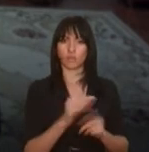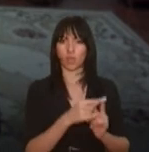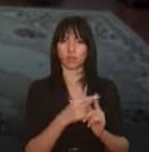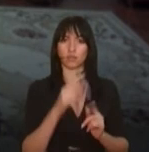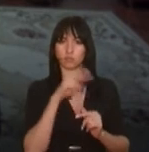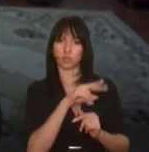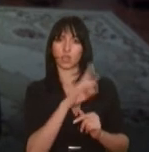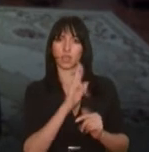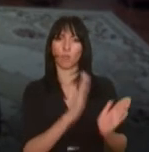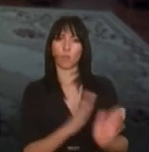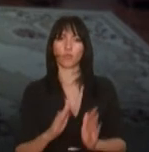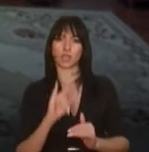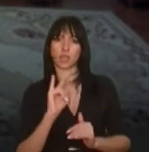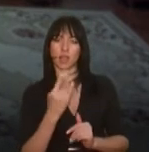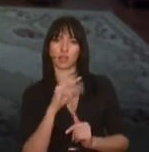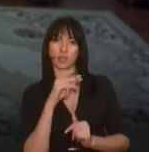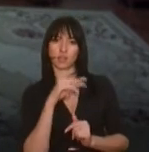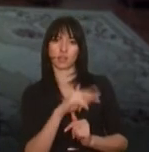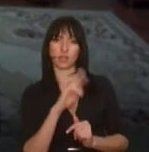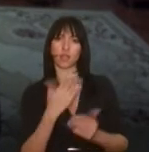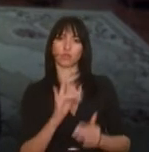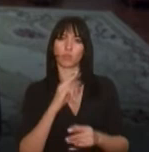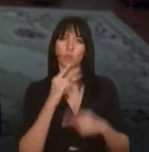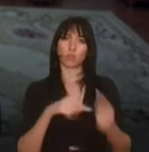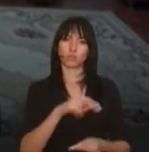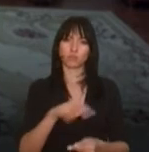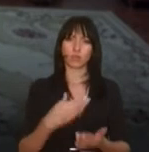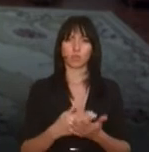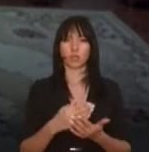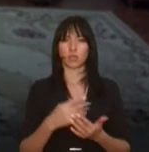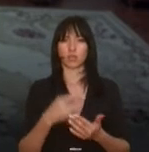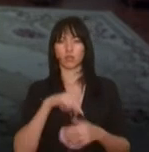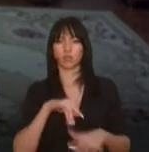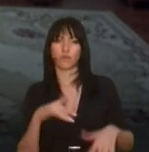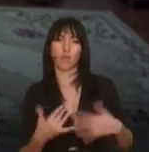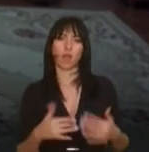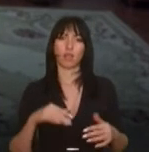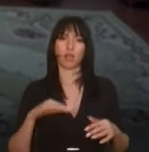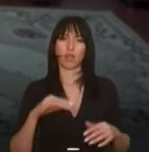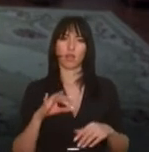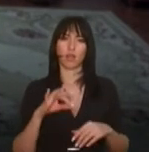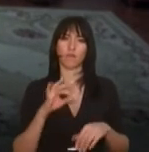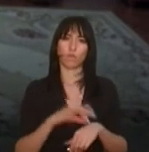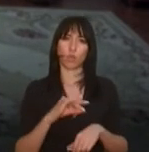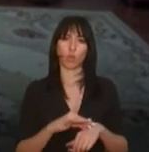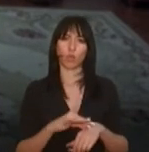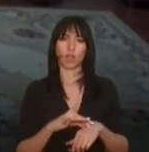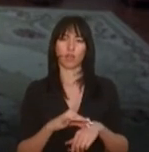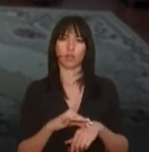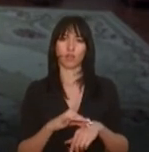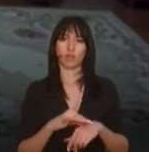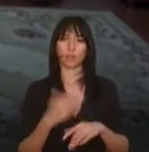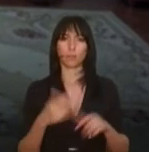що дитина, якщо вона постійно ходить в'яла, квола, якщо вона десь йде